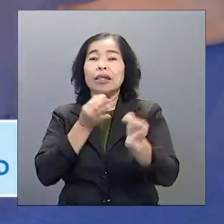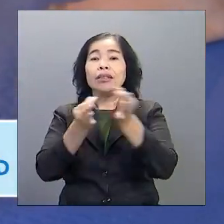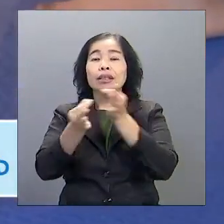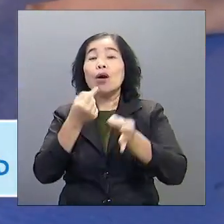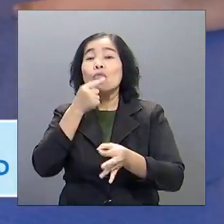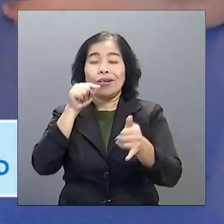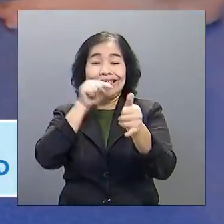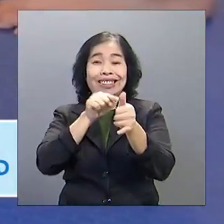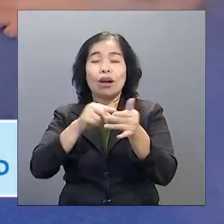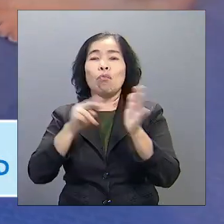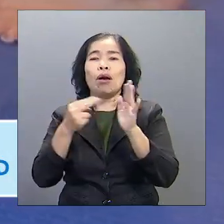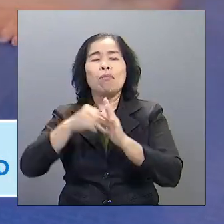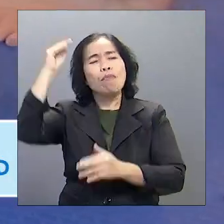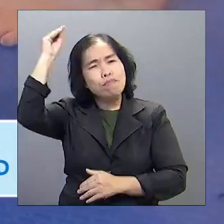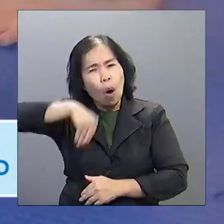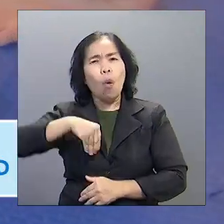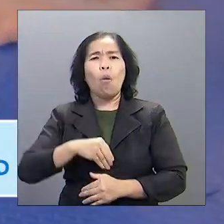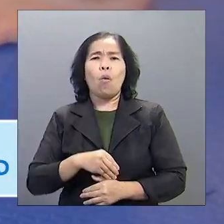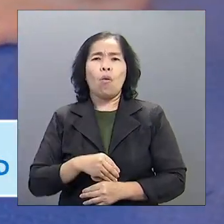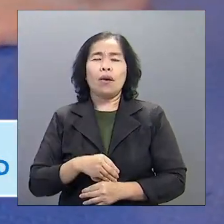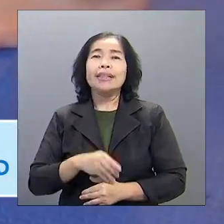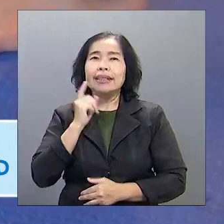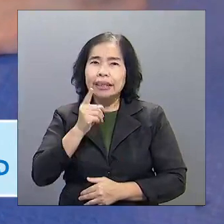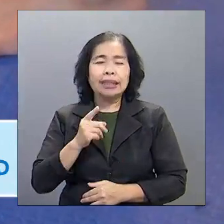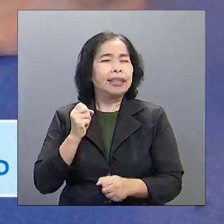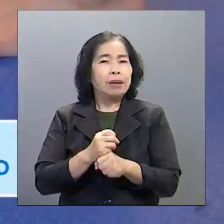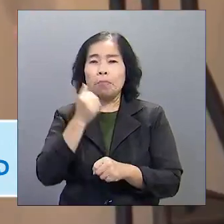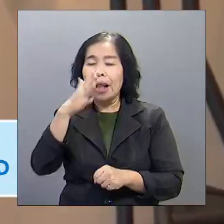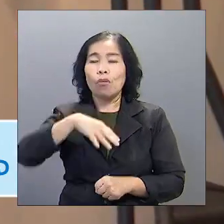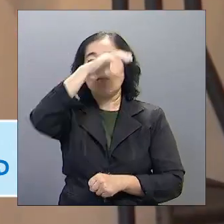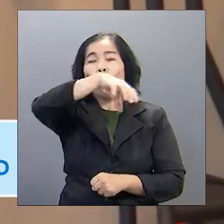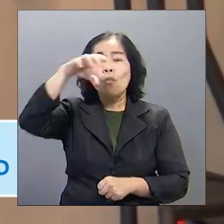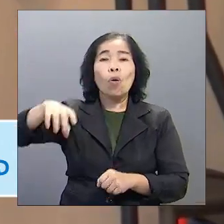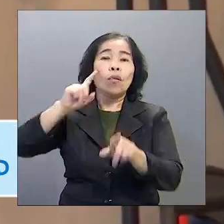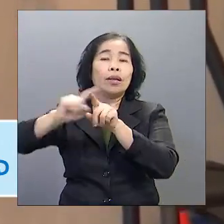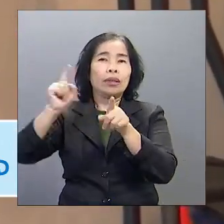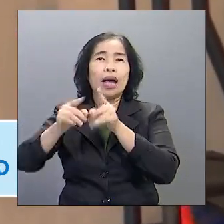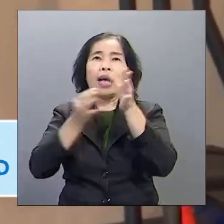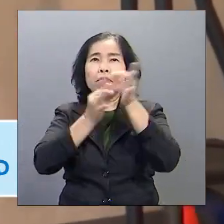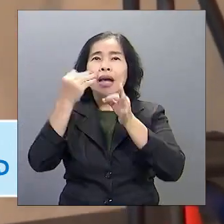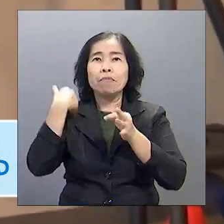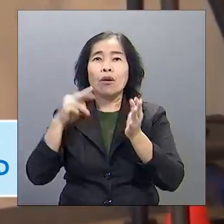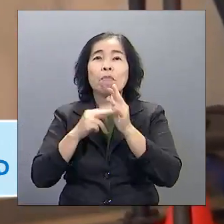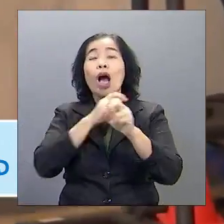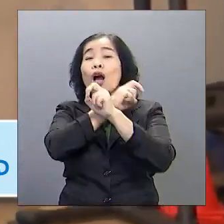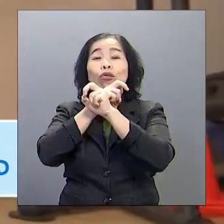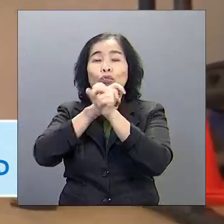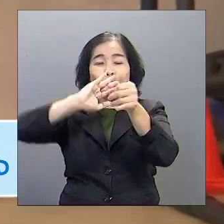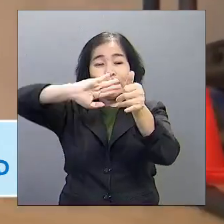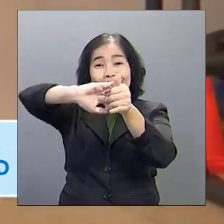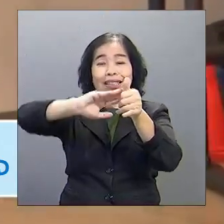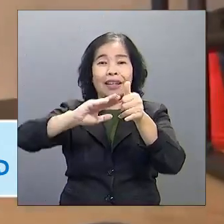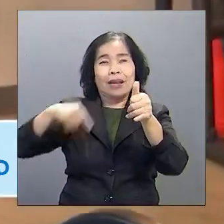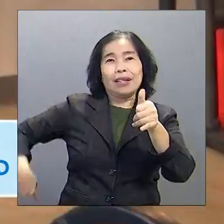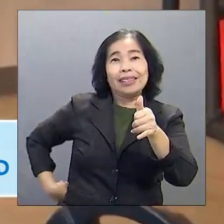าประเด็นนี้เนี่ยเป็นข้อมูลเท็จค่ะ ครับทางองค์กรและหน่วยงานที่เกี่ยวข้องนะครับก็ชี้แจงว่าโรคกระดูกทับเส้นประสาทหรือโรคหมอนรองกระ